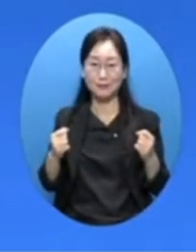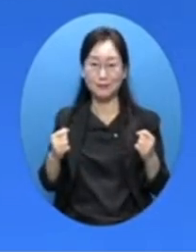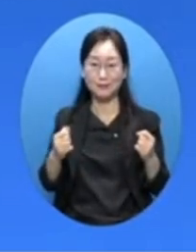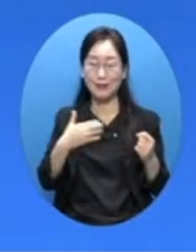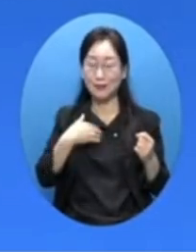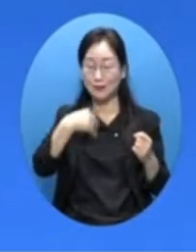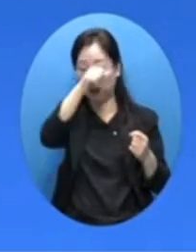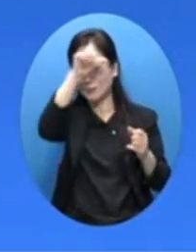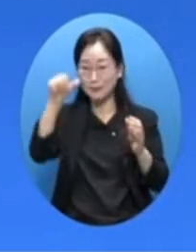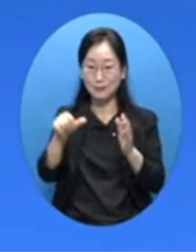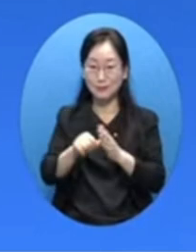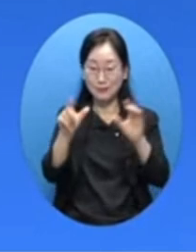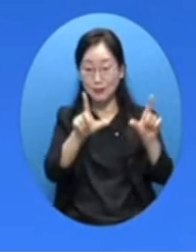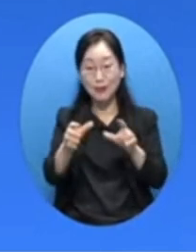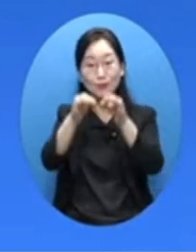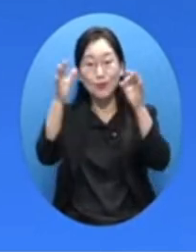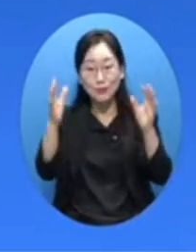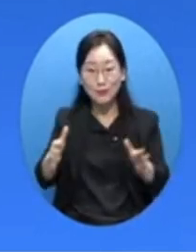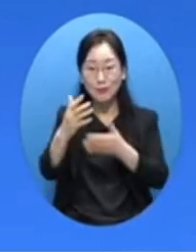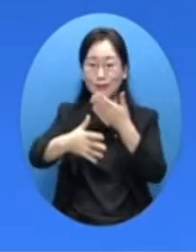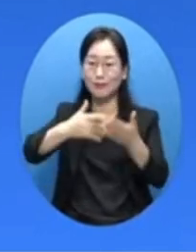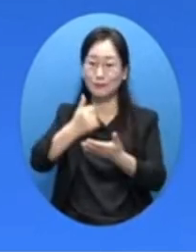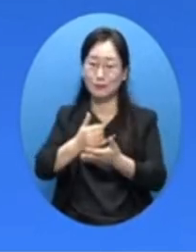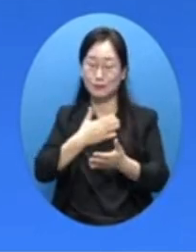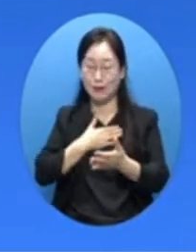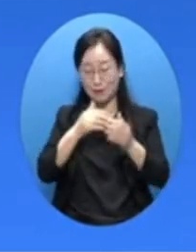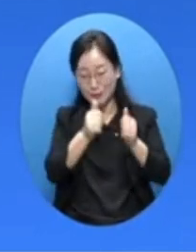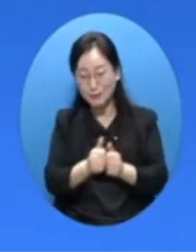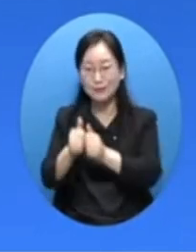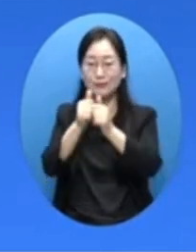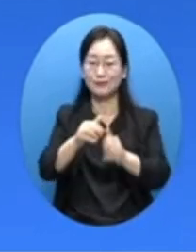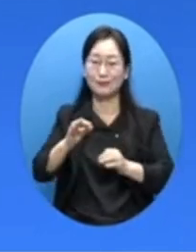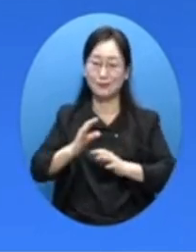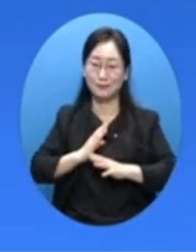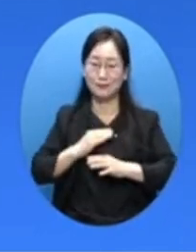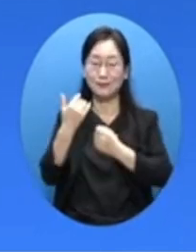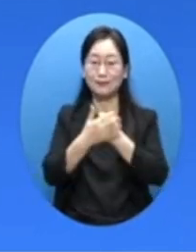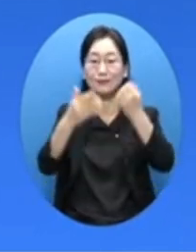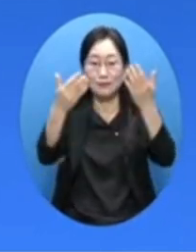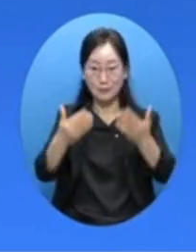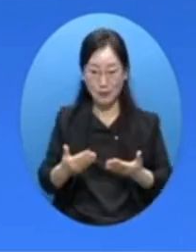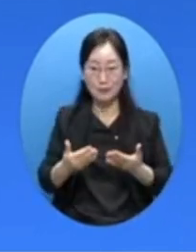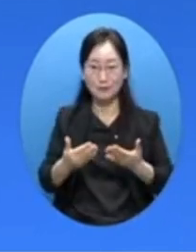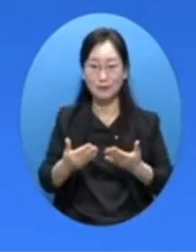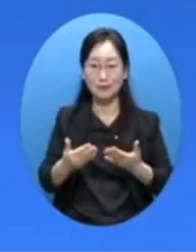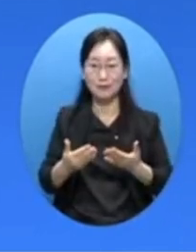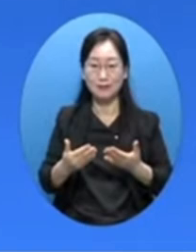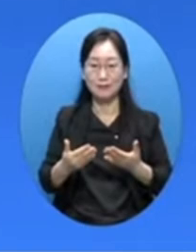내 일생 살아간 동안 하나님이 나와 동행하시며 놀라운 은혜를 베풀어 주실 것이다,